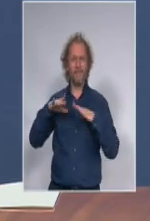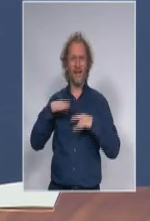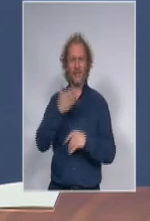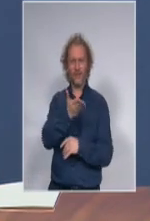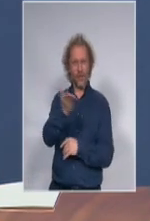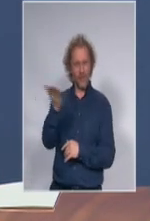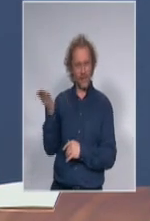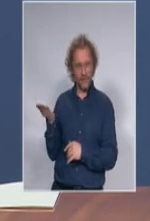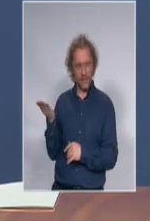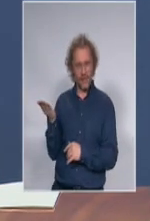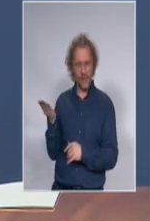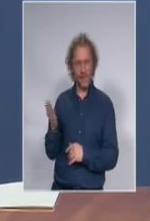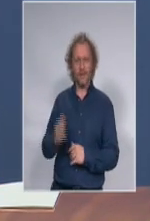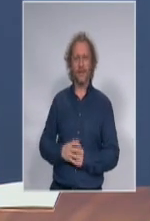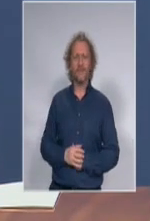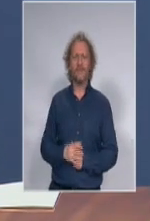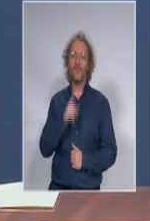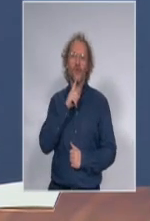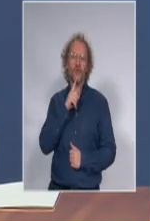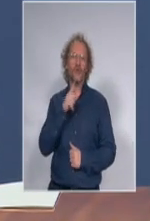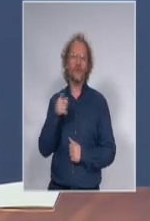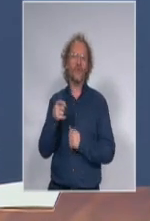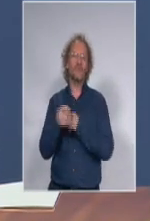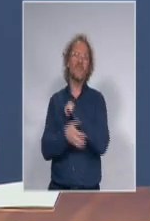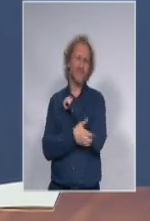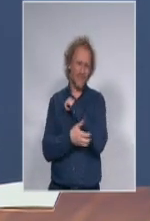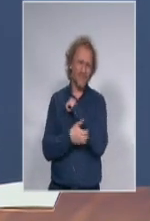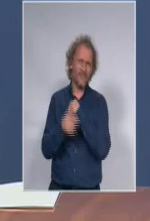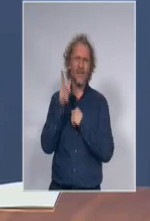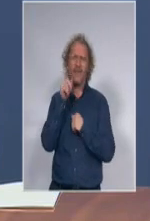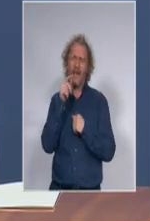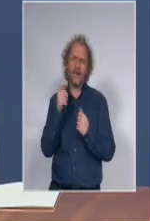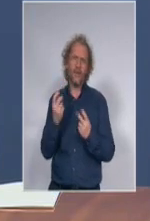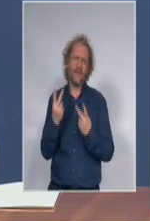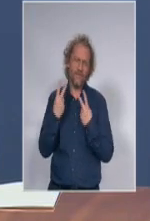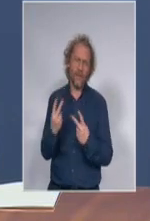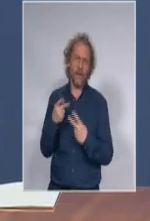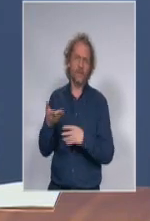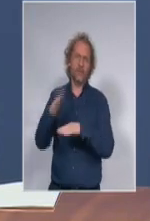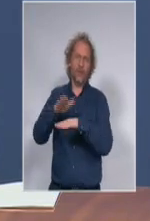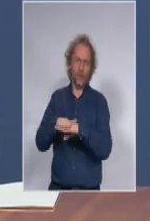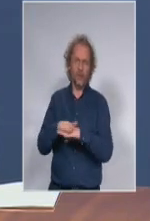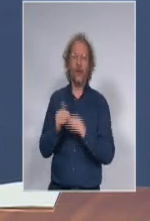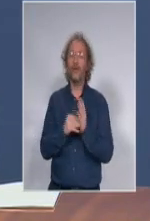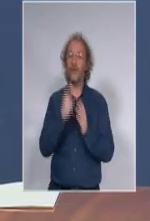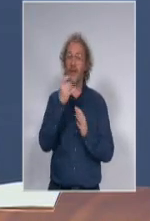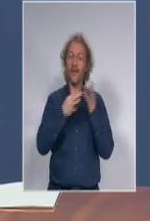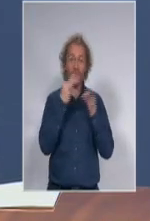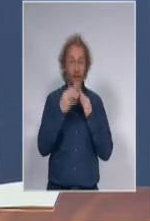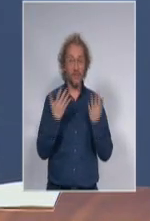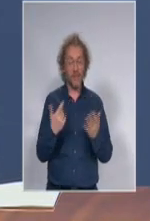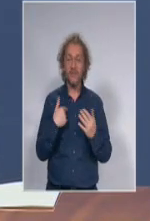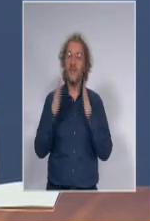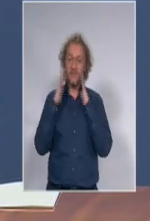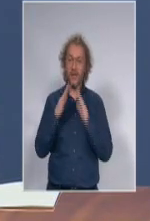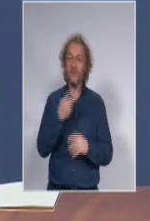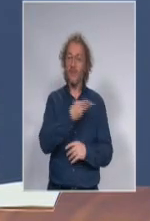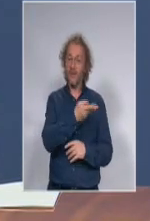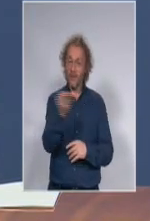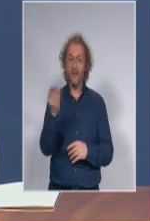penzionera, što je za one koji su najsiromašniji veoma značajno. I još jedna informacija, verujem da će i svi ostali gradovi krenuti tim